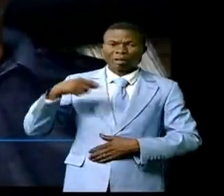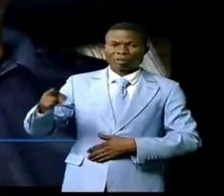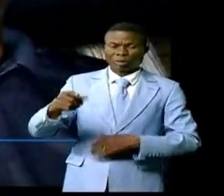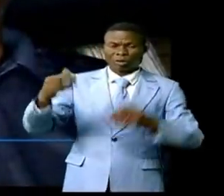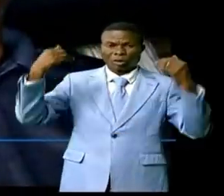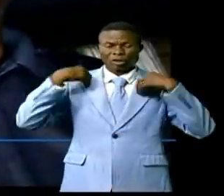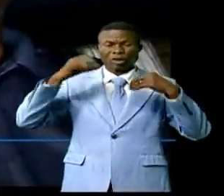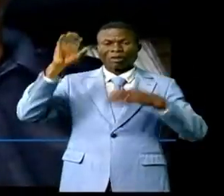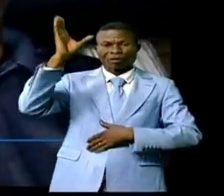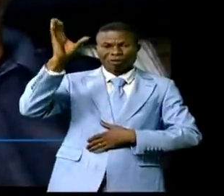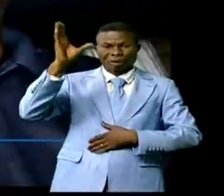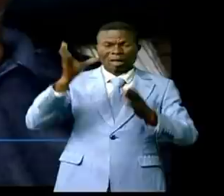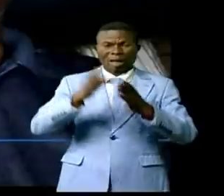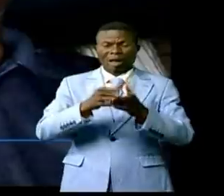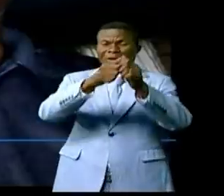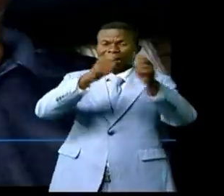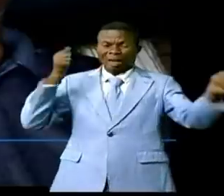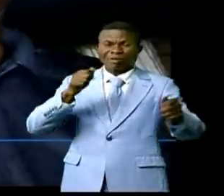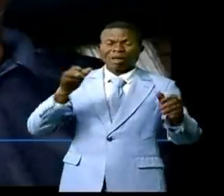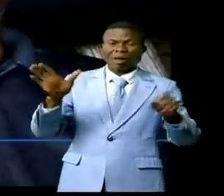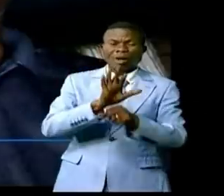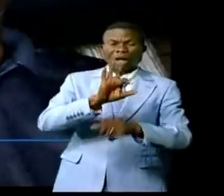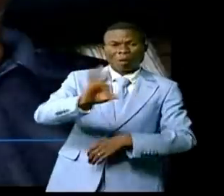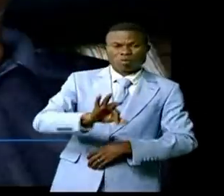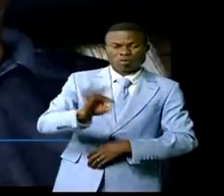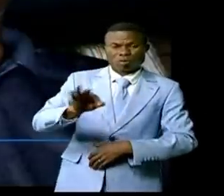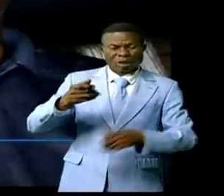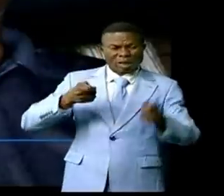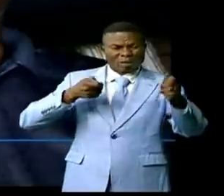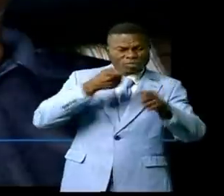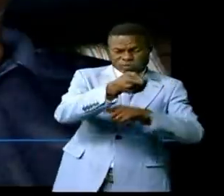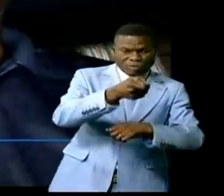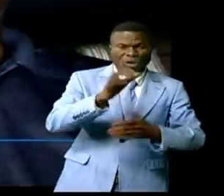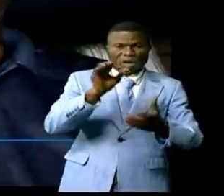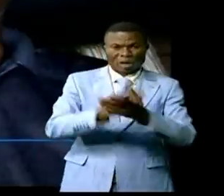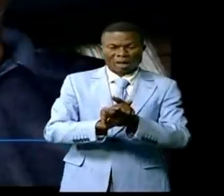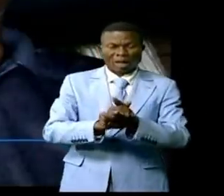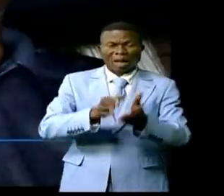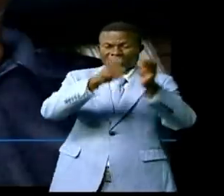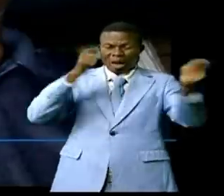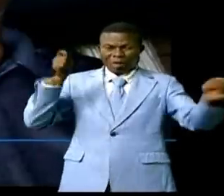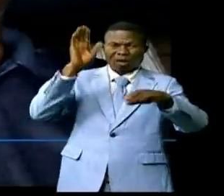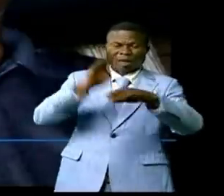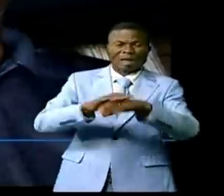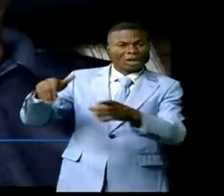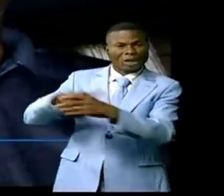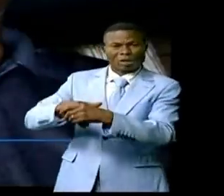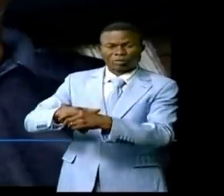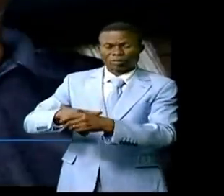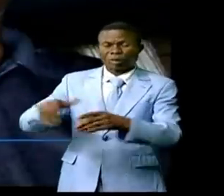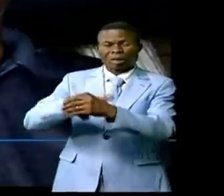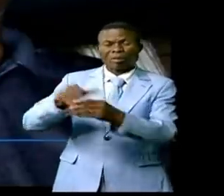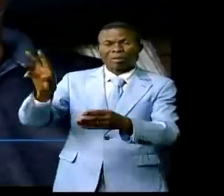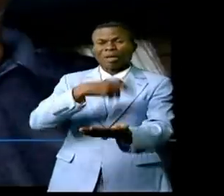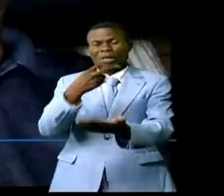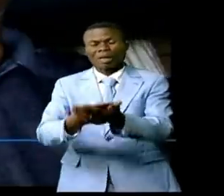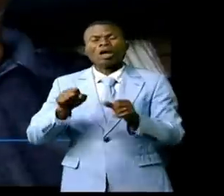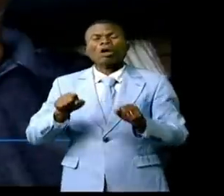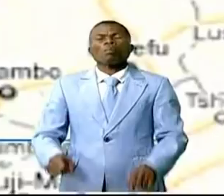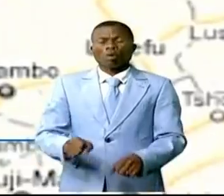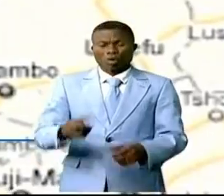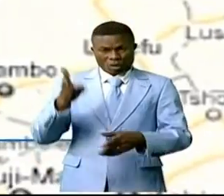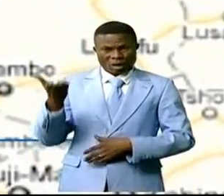de groupement, avec des flèches empoisonnées. Il voulait tirer sur elle. La flèche a atteint son mari. Et le mari est tombé publiquement, il est